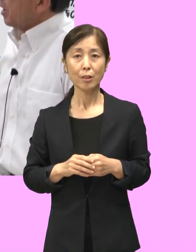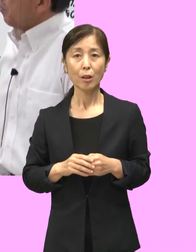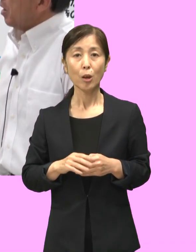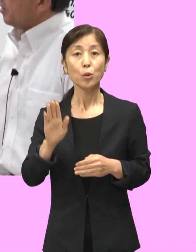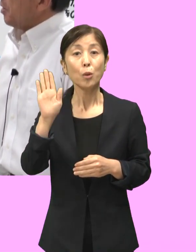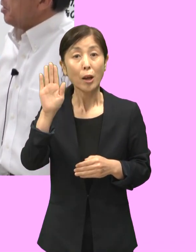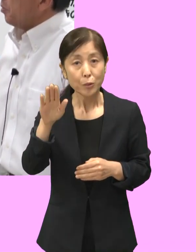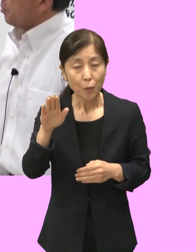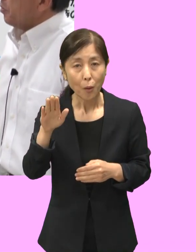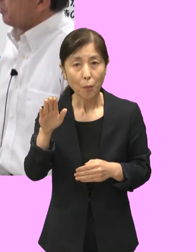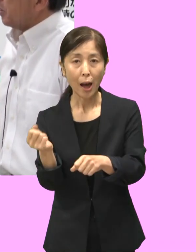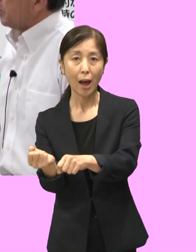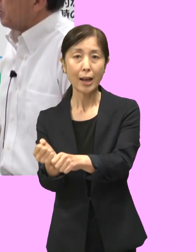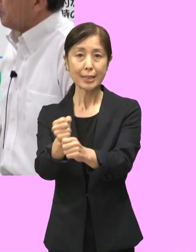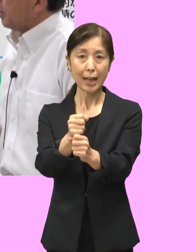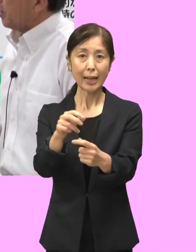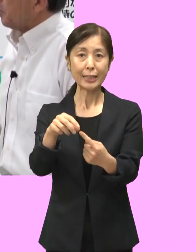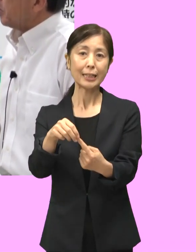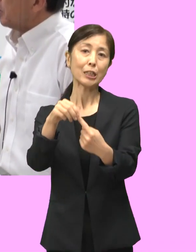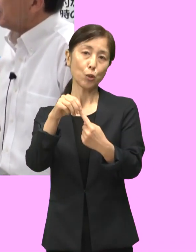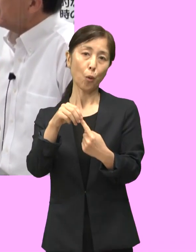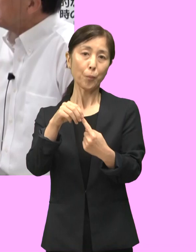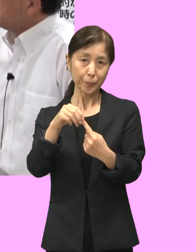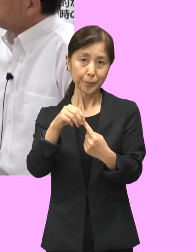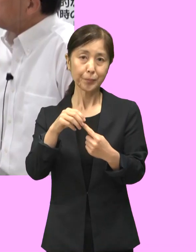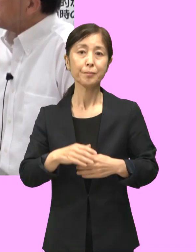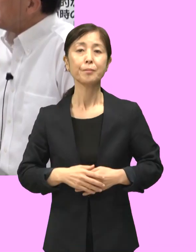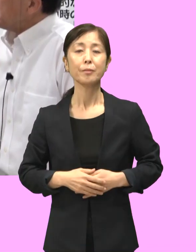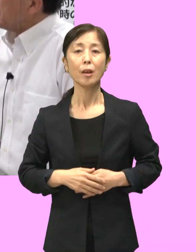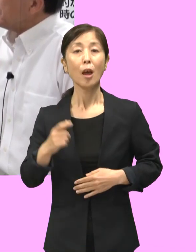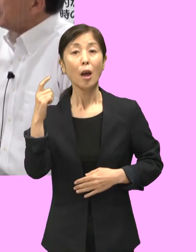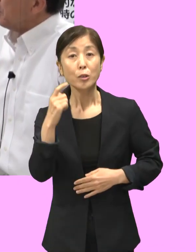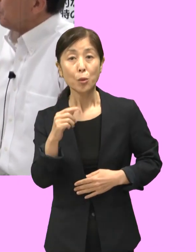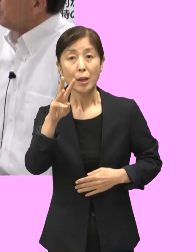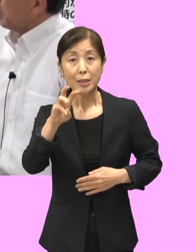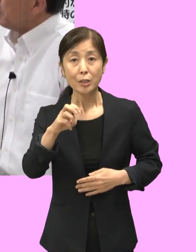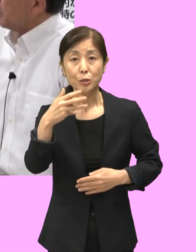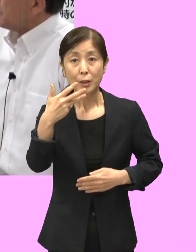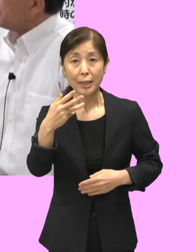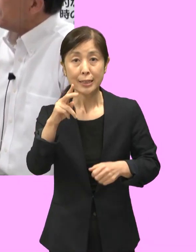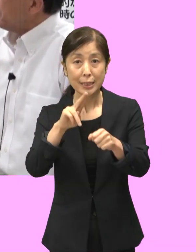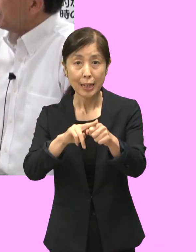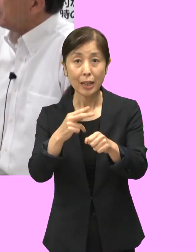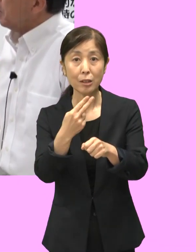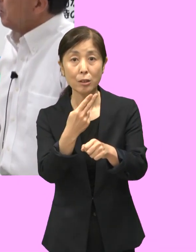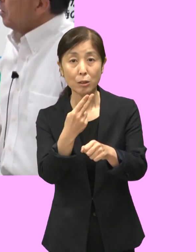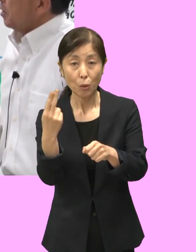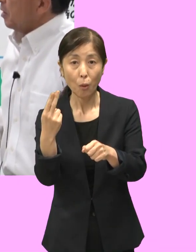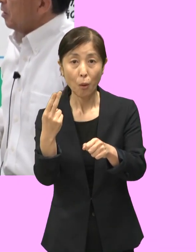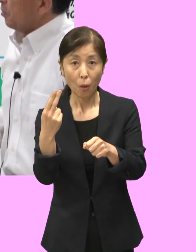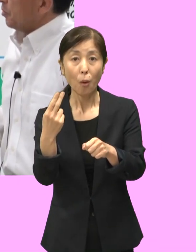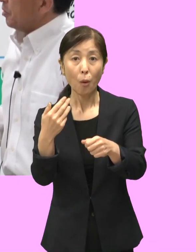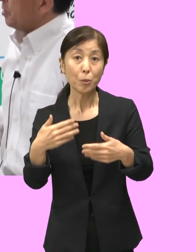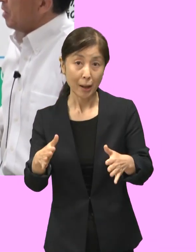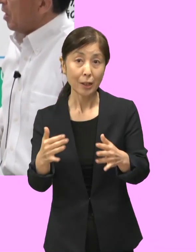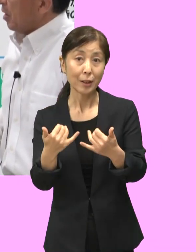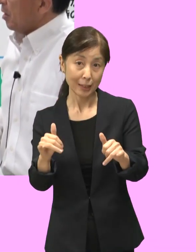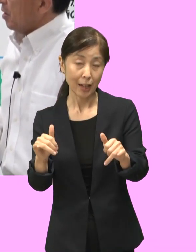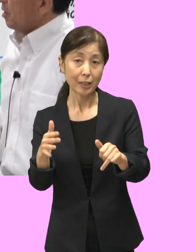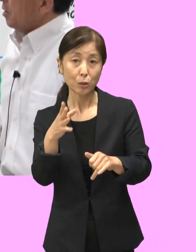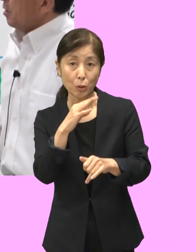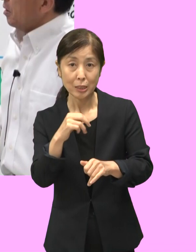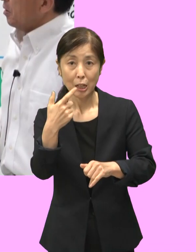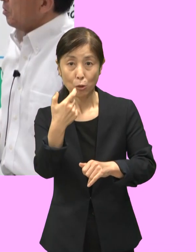その後は再任用という形になるわけでありますが、昭和38年度生まれの方については、61